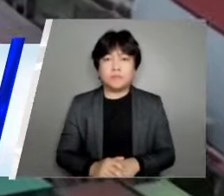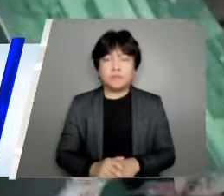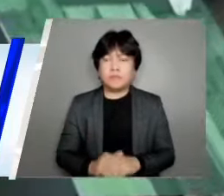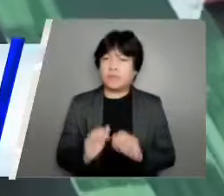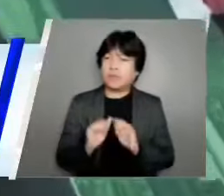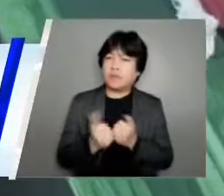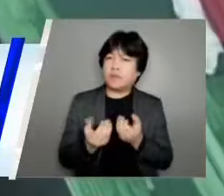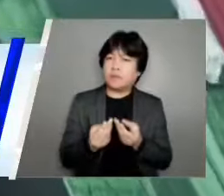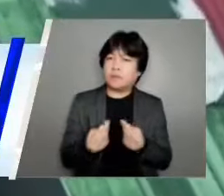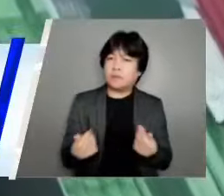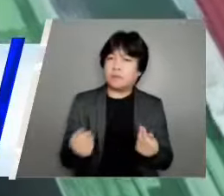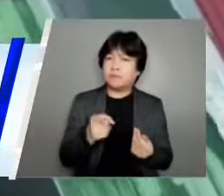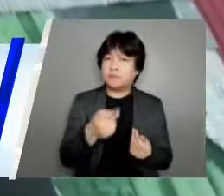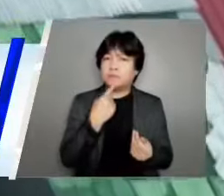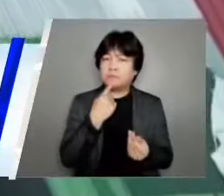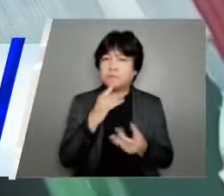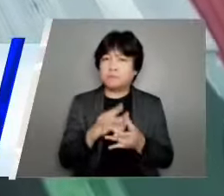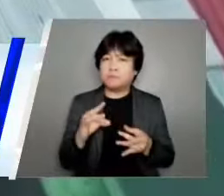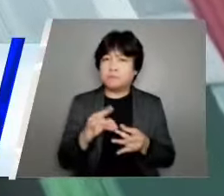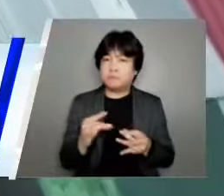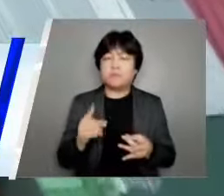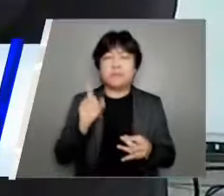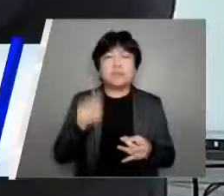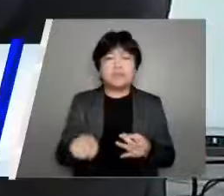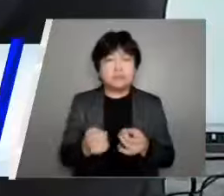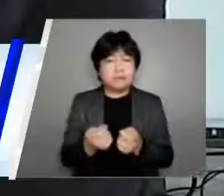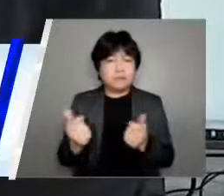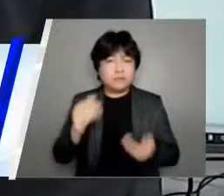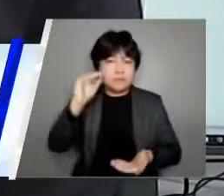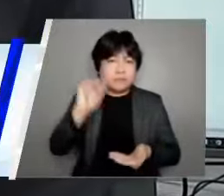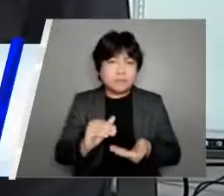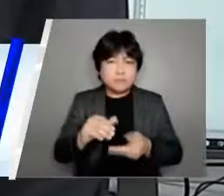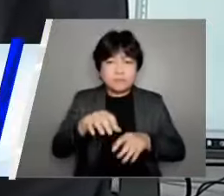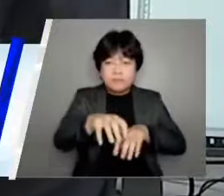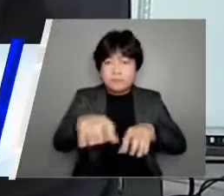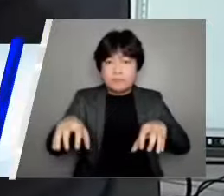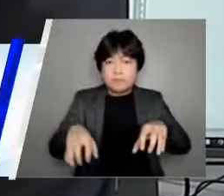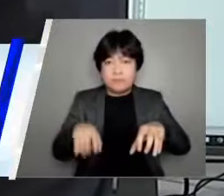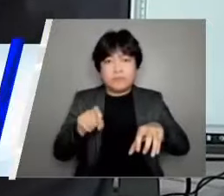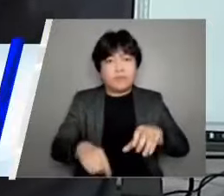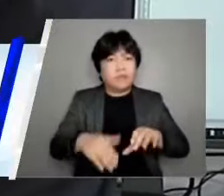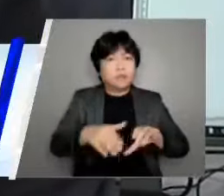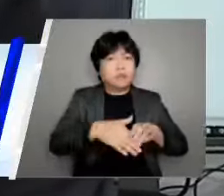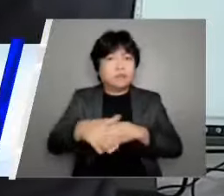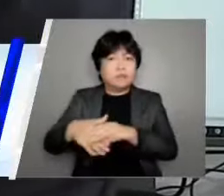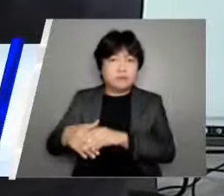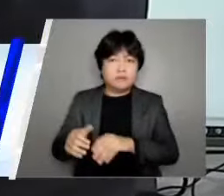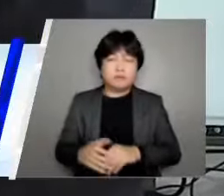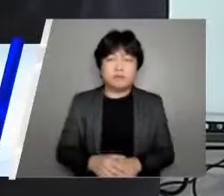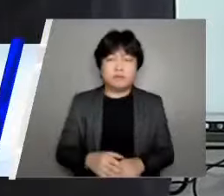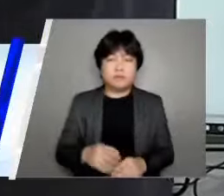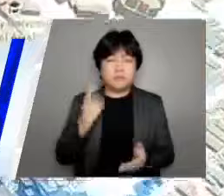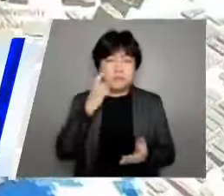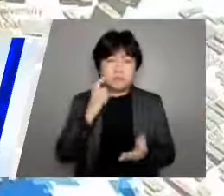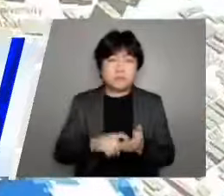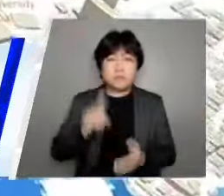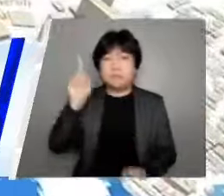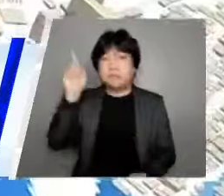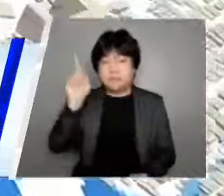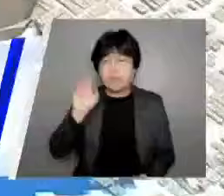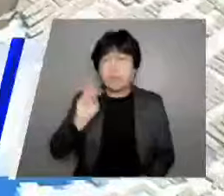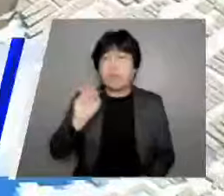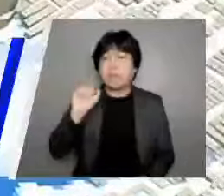kay Lagmay ay decongestion ng Metro Manila. Sa ngayon, malaking bagay ang mga ganitong mapa na resulta ng pag-aaral ng UP